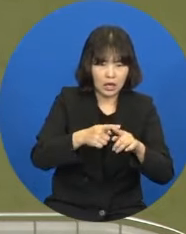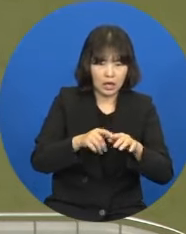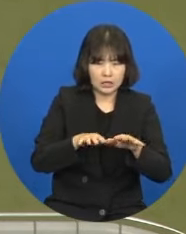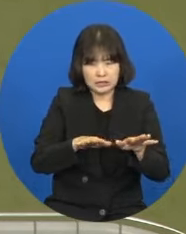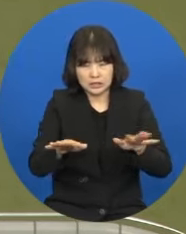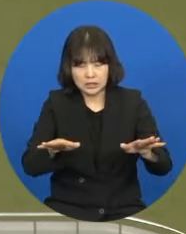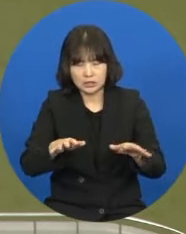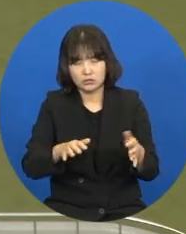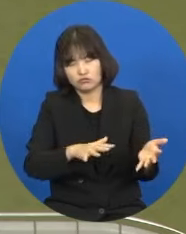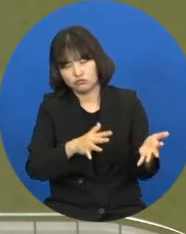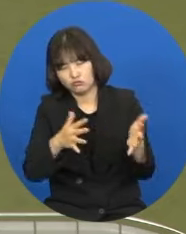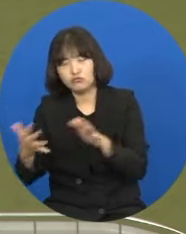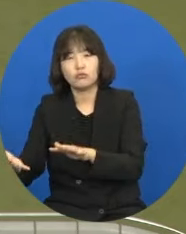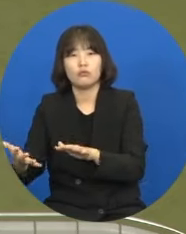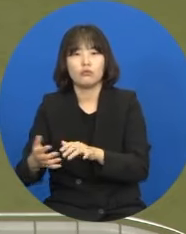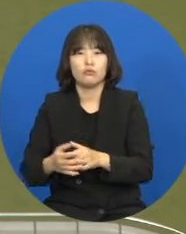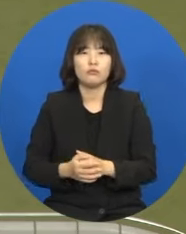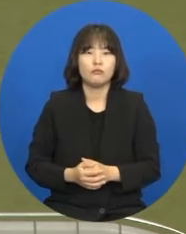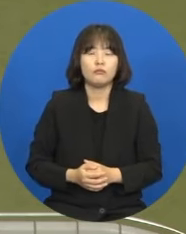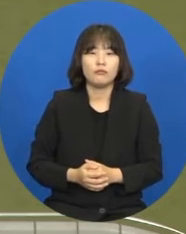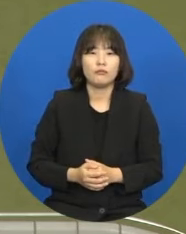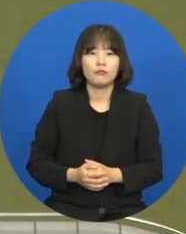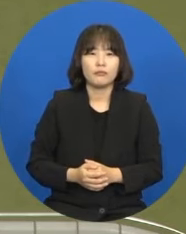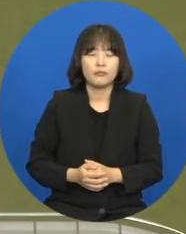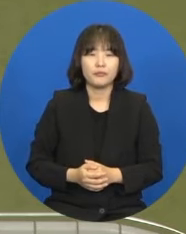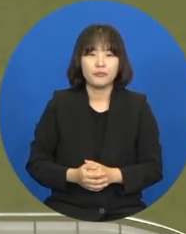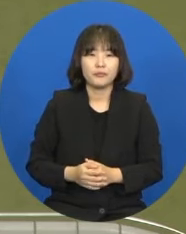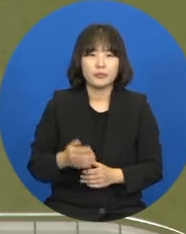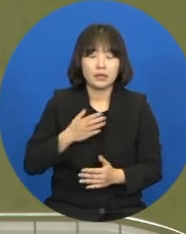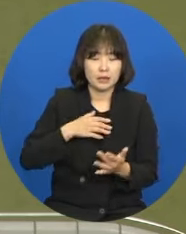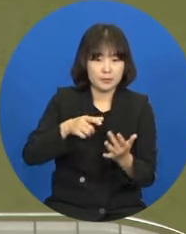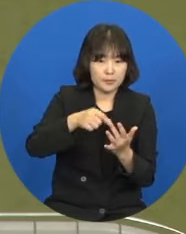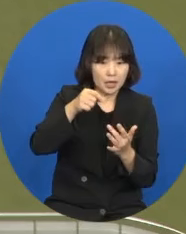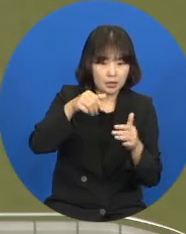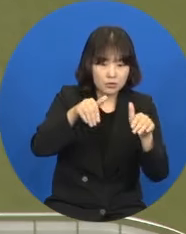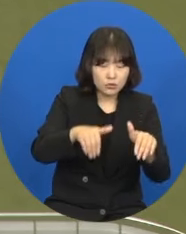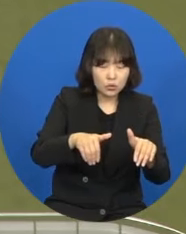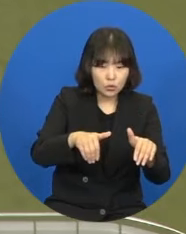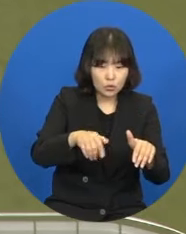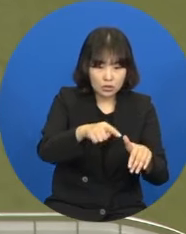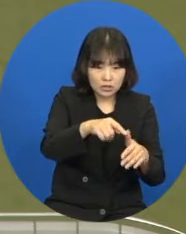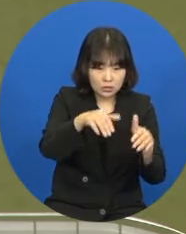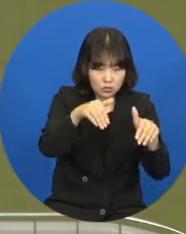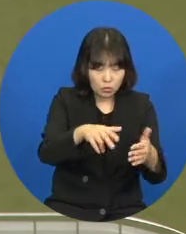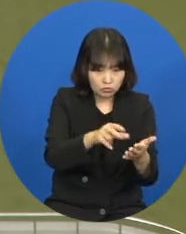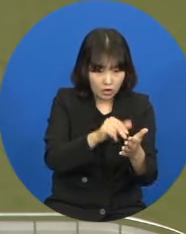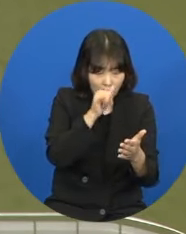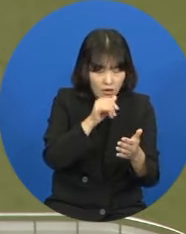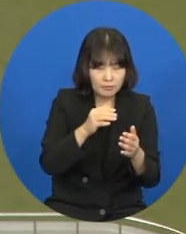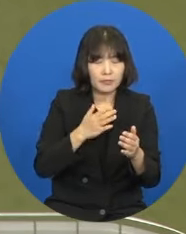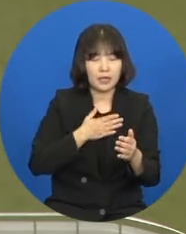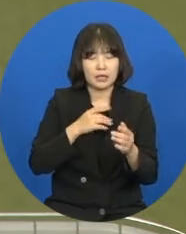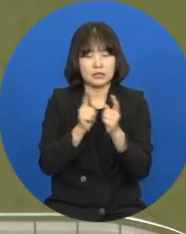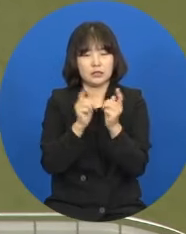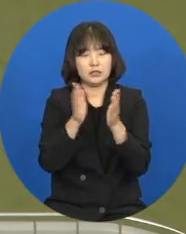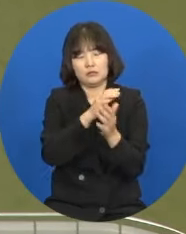선택한 종인데 만일이 정액에 문제가 있으면 내가 직접 칠 것이다라고 하면서 그